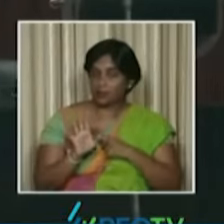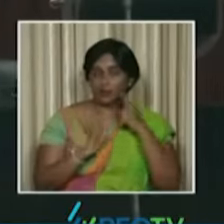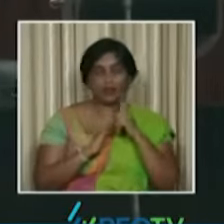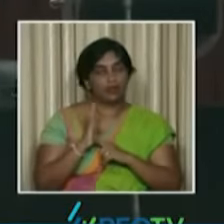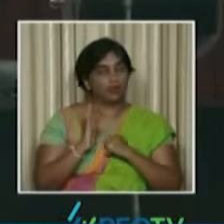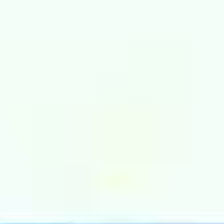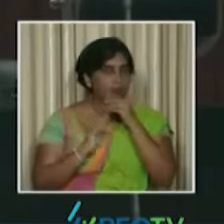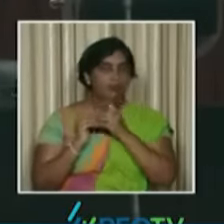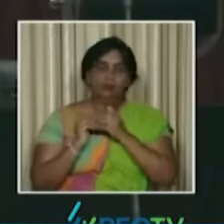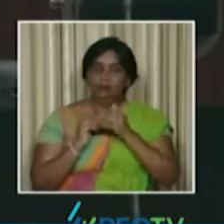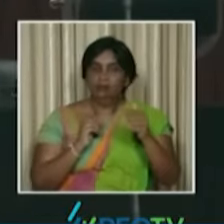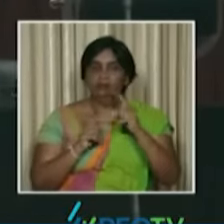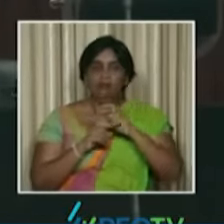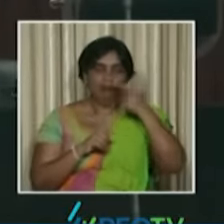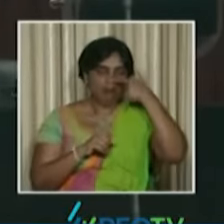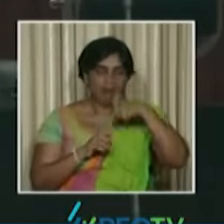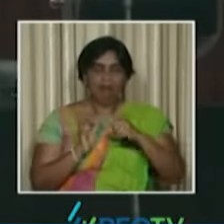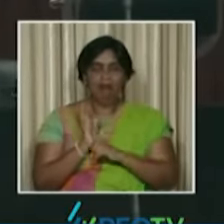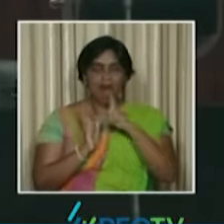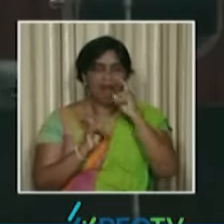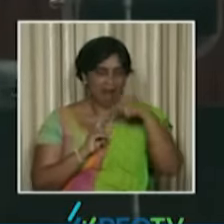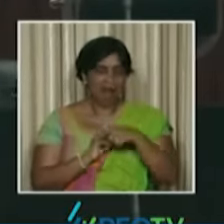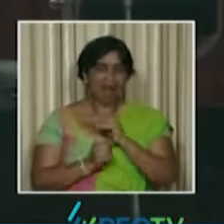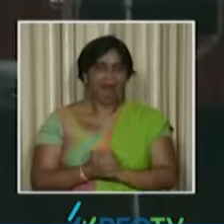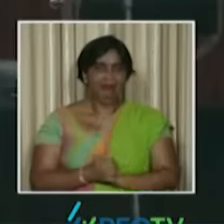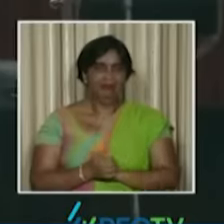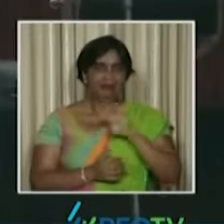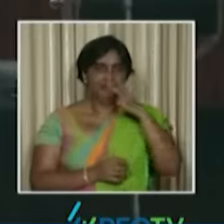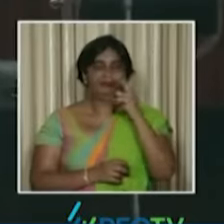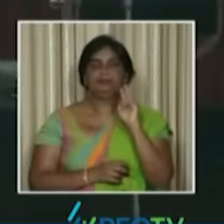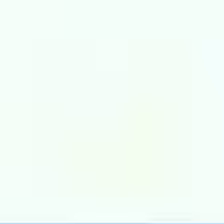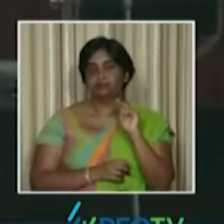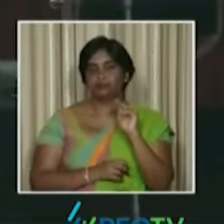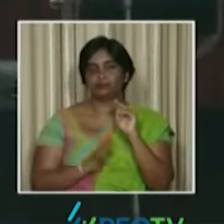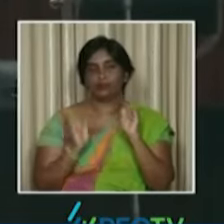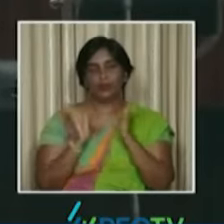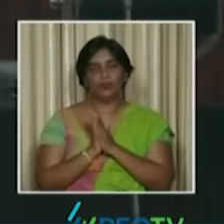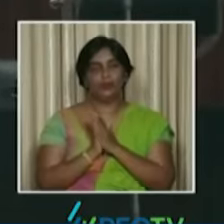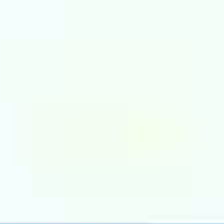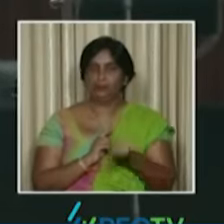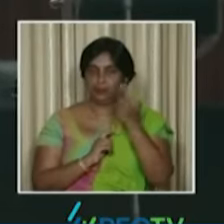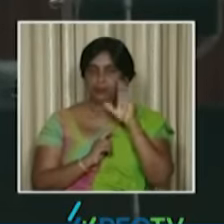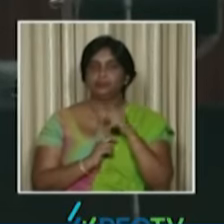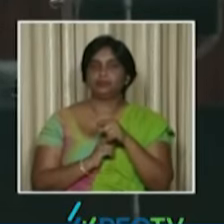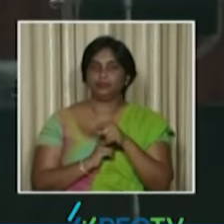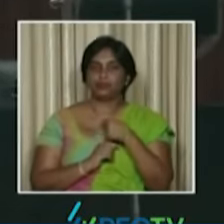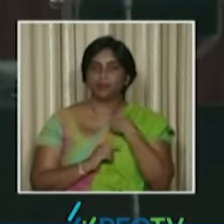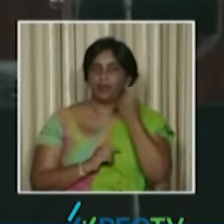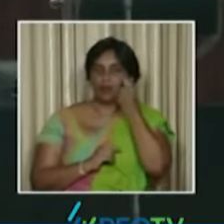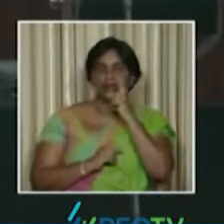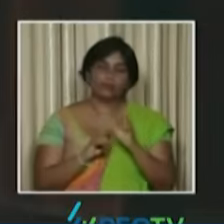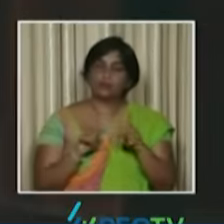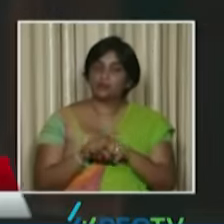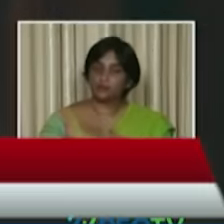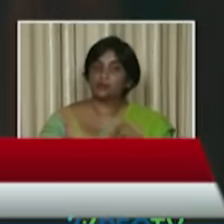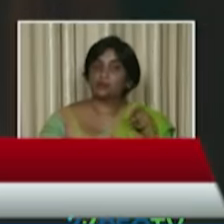ජනවාරි පළවෙනිදා ඉඳන් ඩීසල් ලීටරයක් සහ පෙට්‍රල් ලීටරයක් රුපියල් 420කට පමණ ආසන්න මිලකට ඉහළයි කියලා අපිට අපේක්ෂා කරන්න